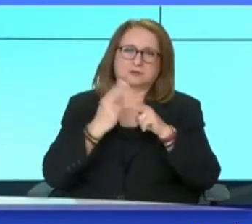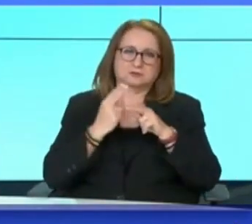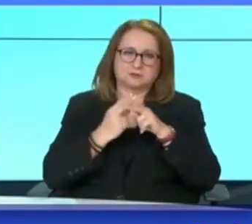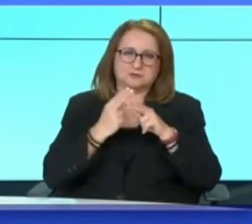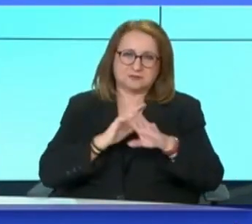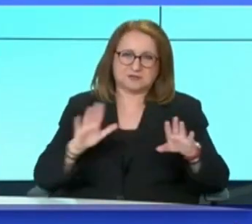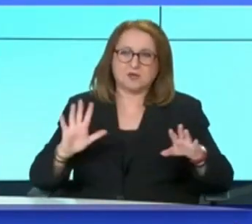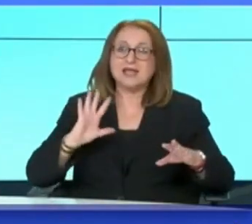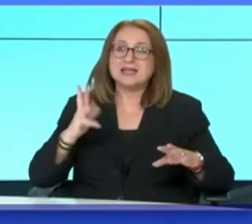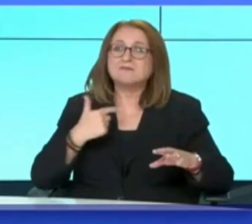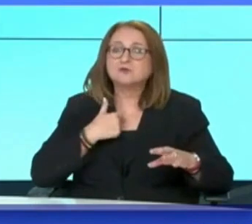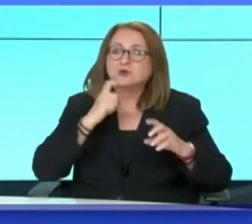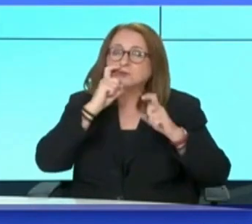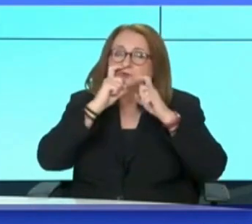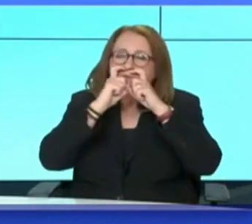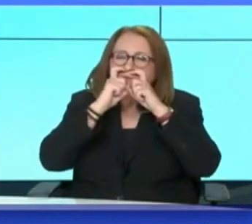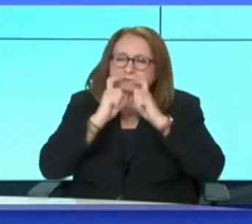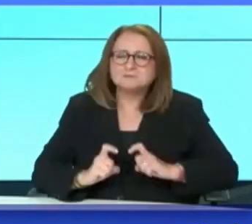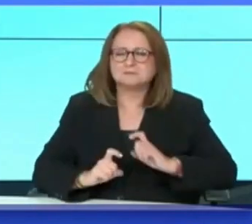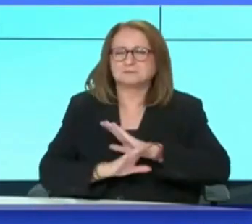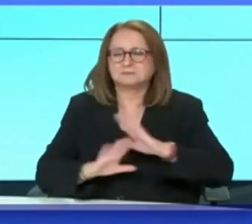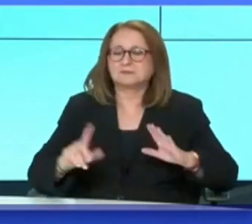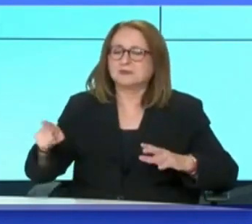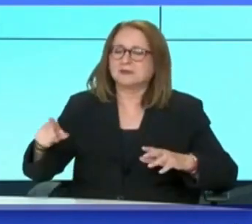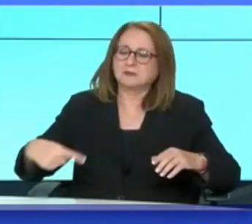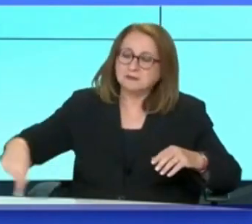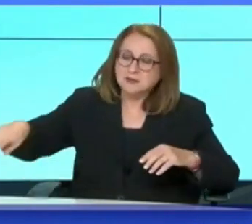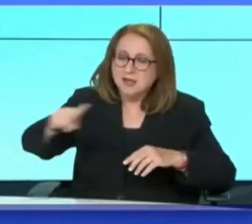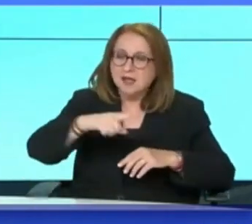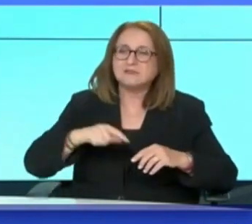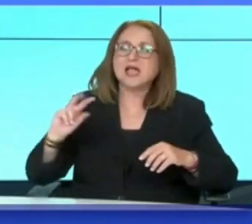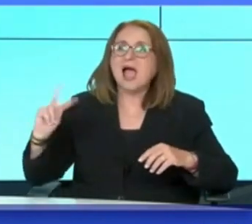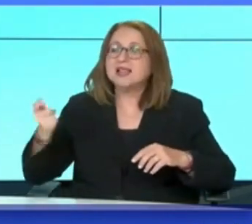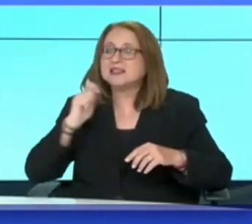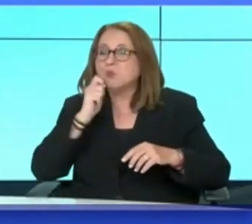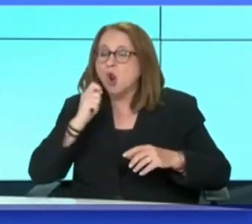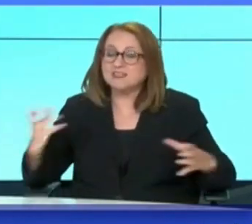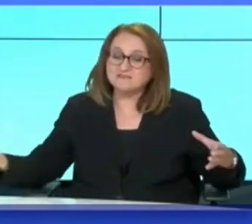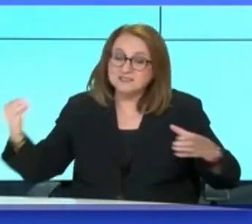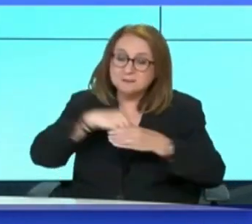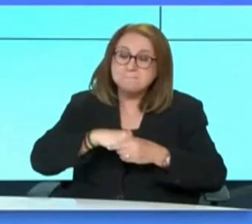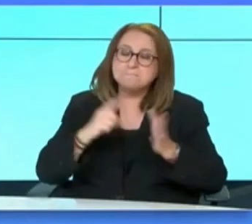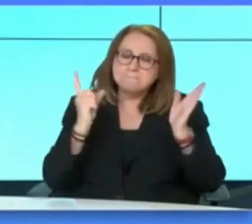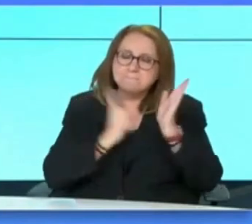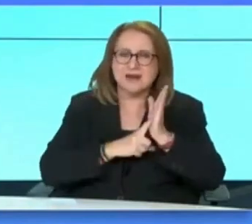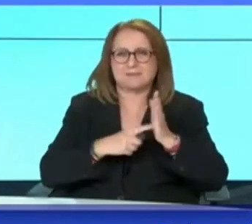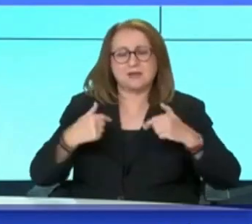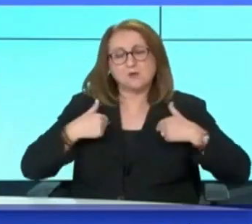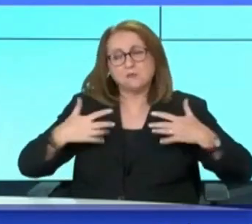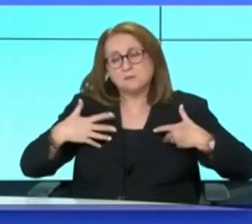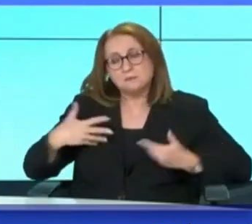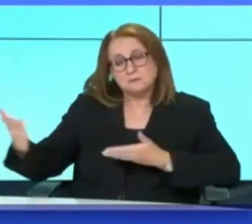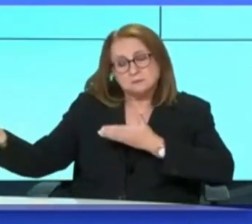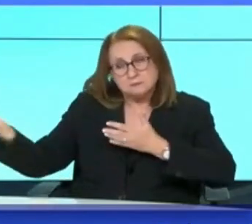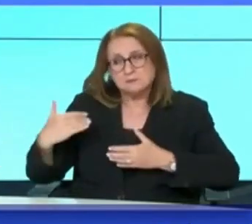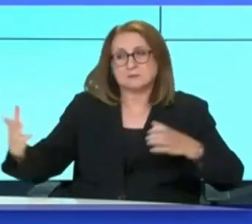ευπρόσδεκτη, θα έλεγα απαραίτητη, η συμβολή της αντιπολίτευσης σε αυτή την προσπάθεια και να πρόκειται σε